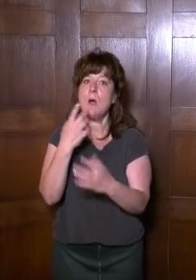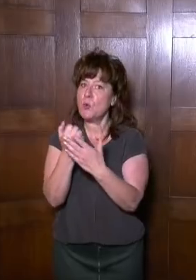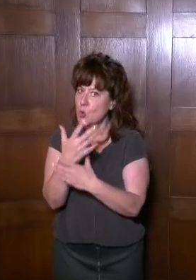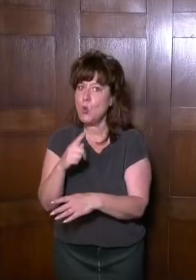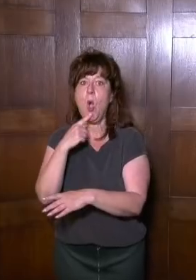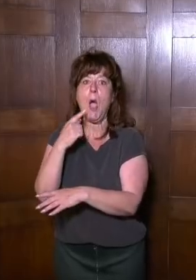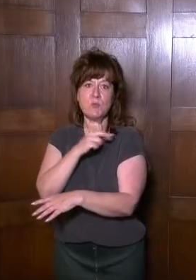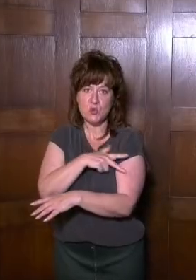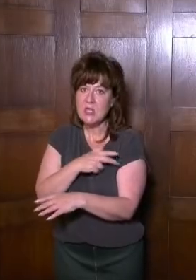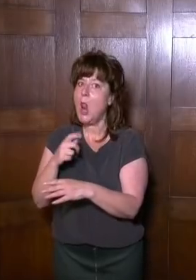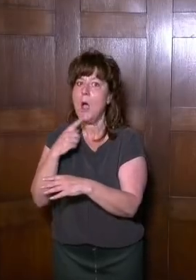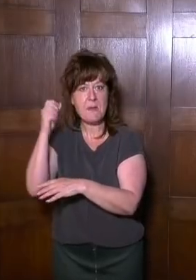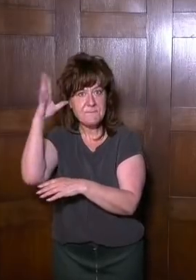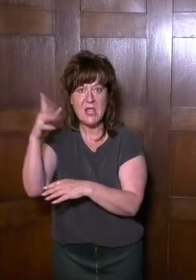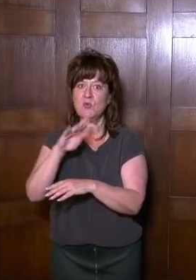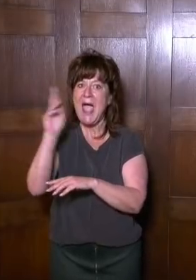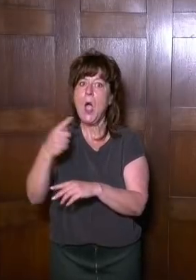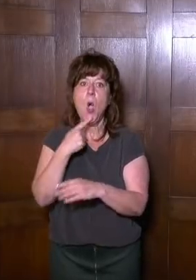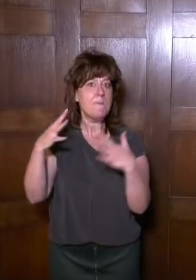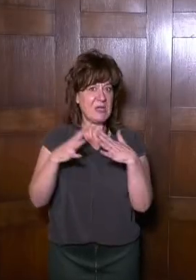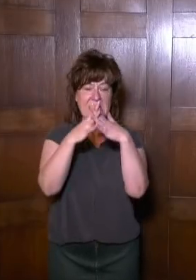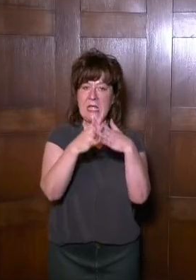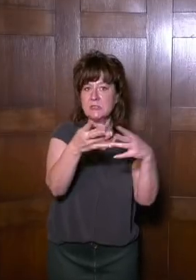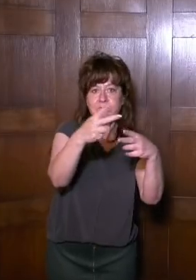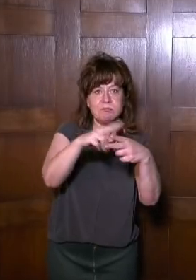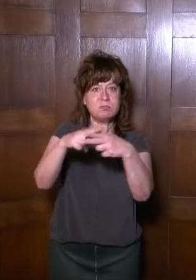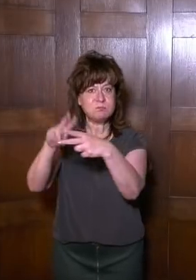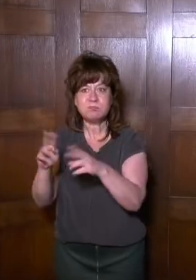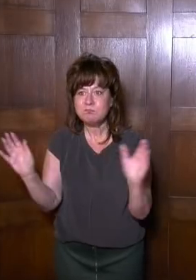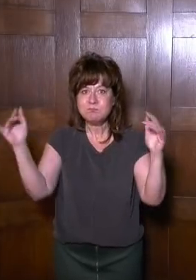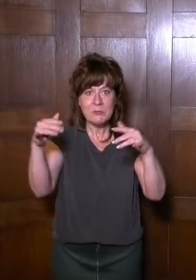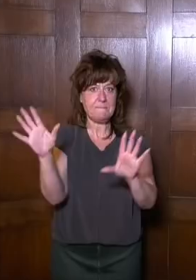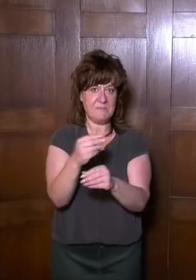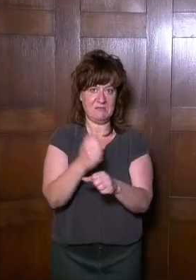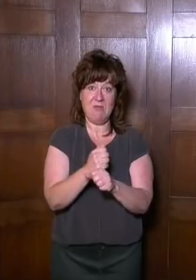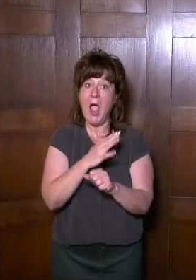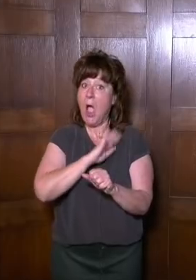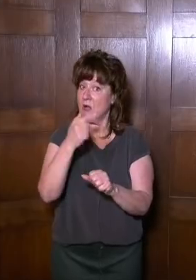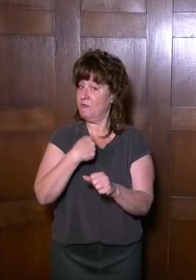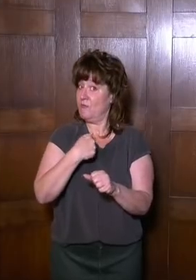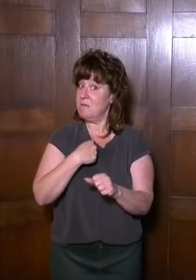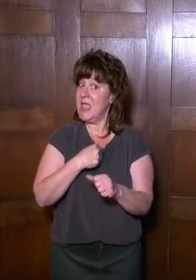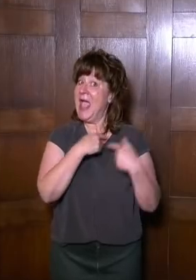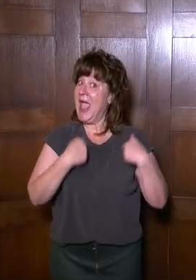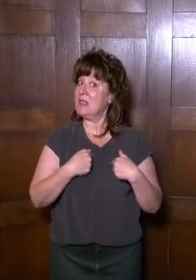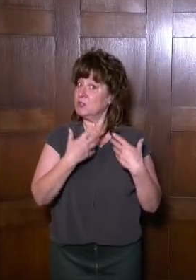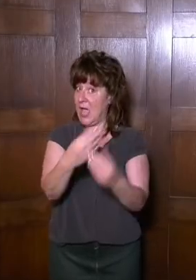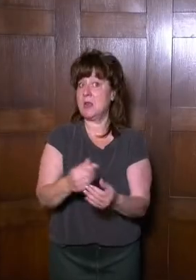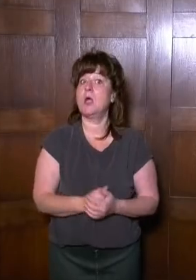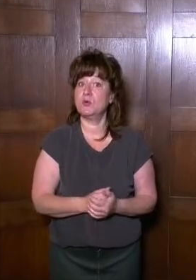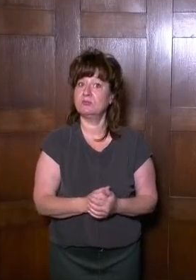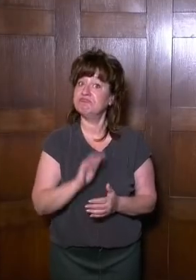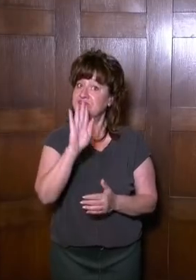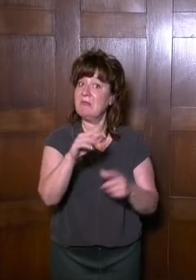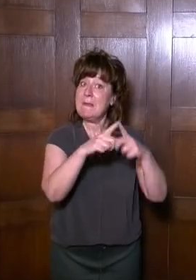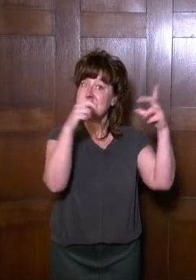Sozialbereich, Bildungsbereich, auch die Kirchen werden vertreten sein. Also hier auch nochmal eine herzliche Einladung. Sie werden demnächst in Ihren Briefkästen alle in